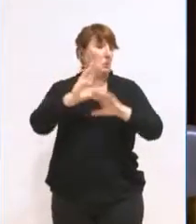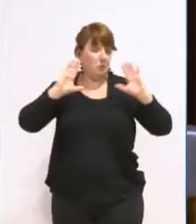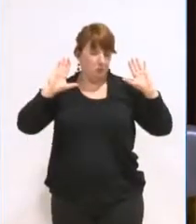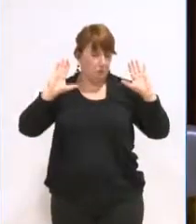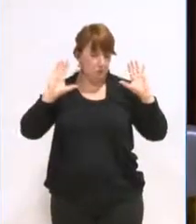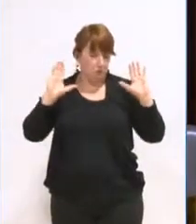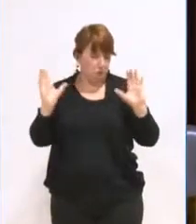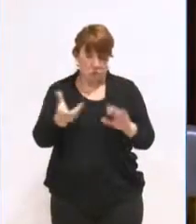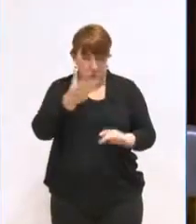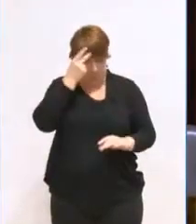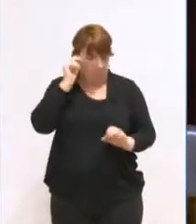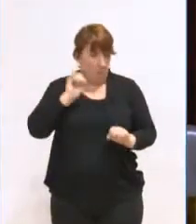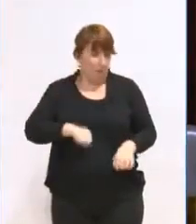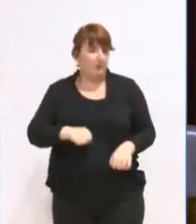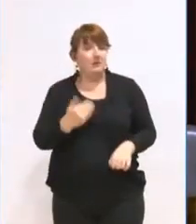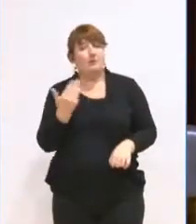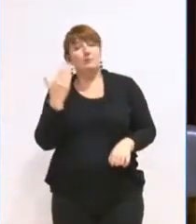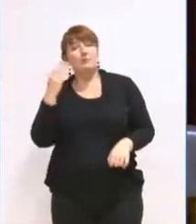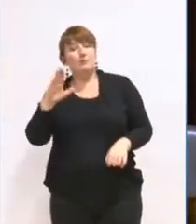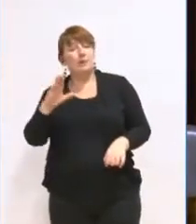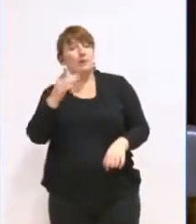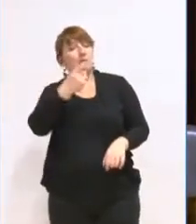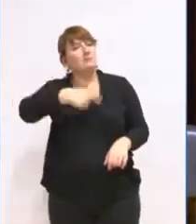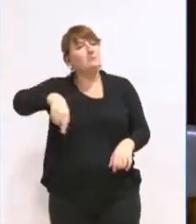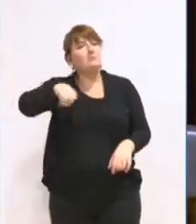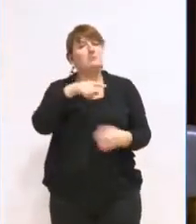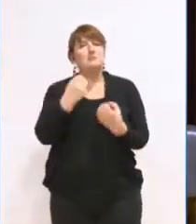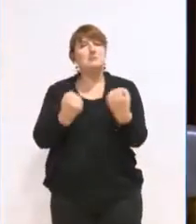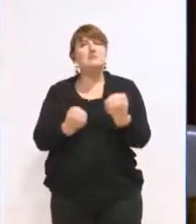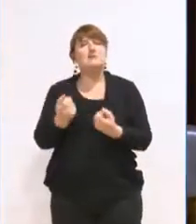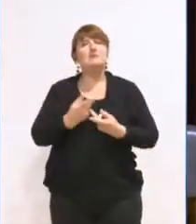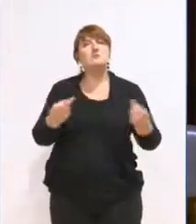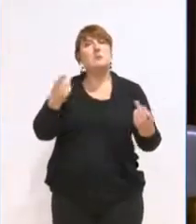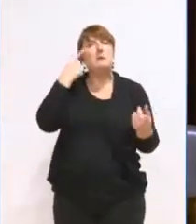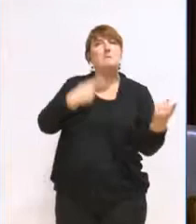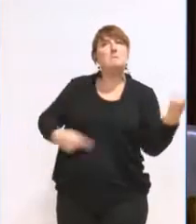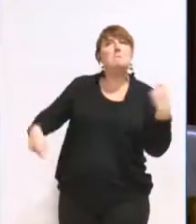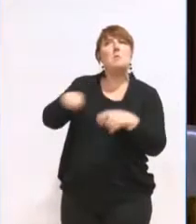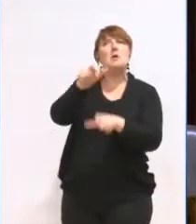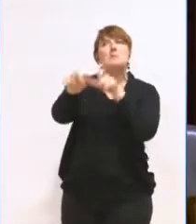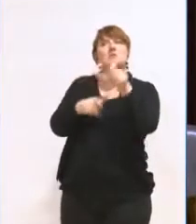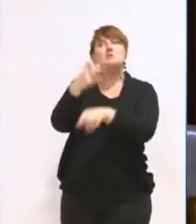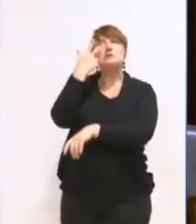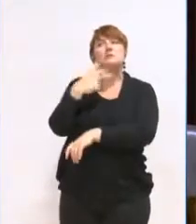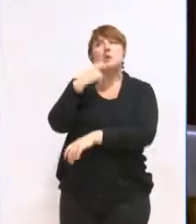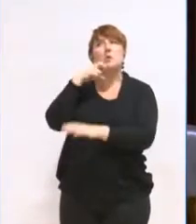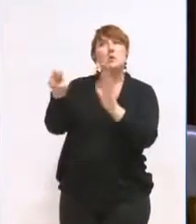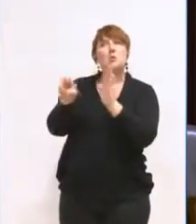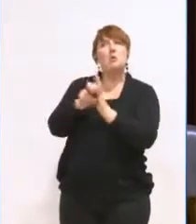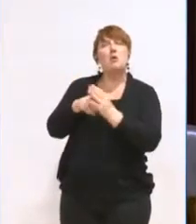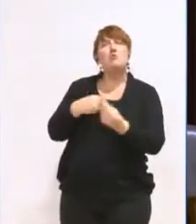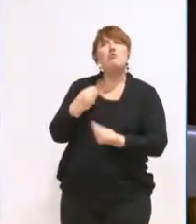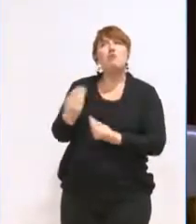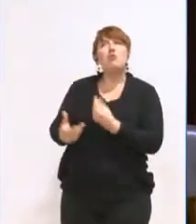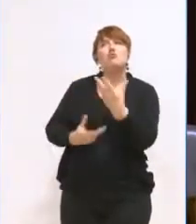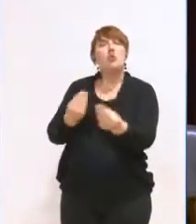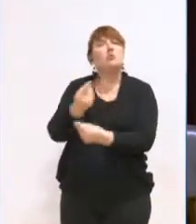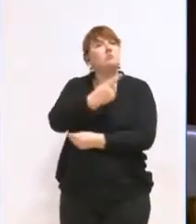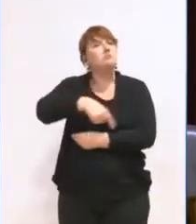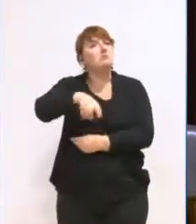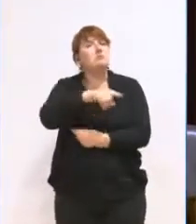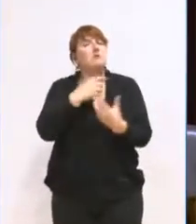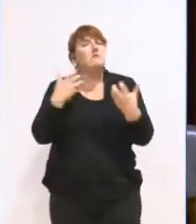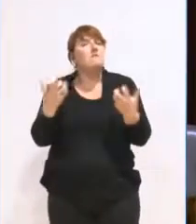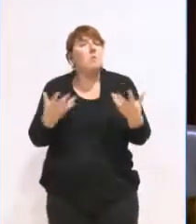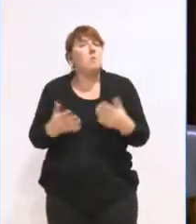pas ce que vous attendez réellement du service public aux Grenoblois, avec un niveau d'investissement pareil de